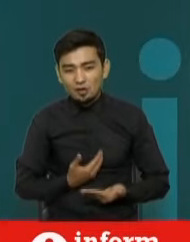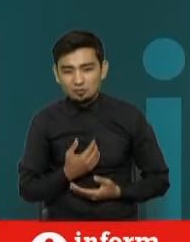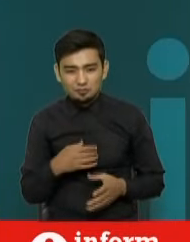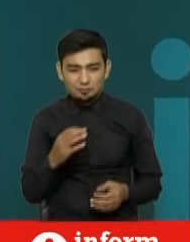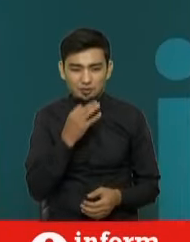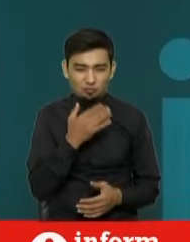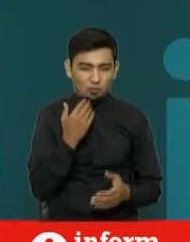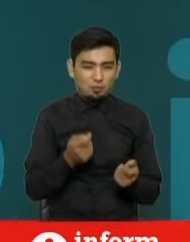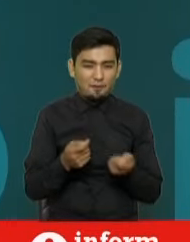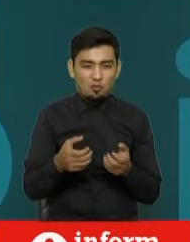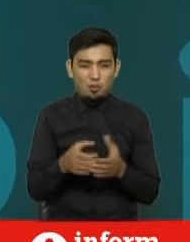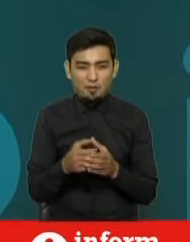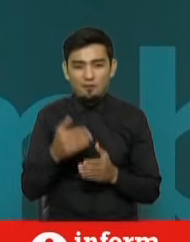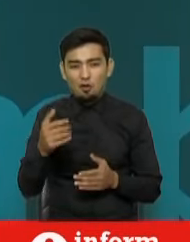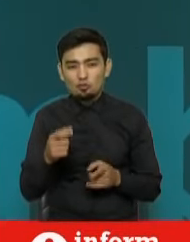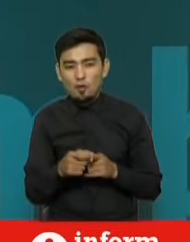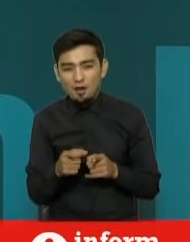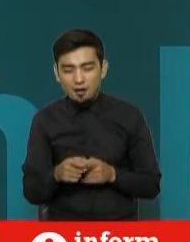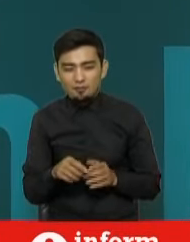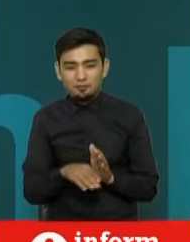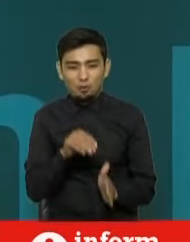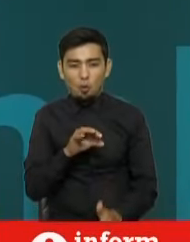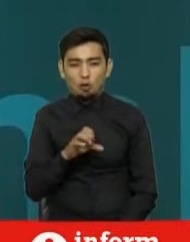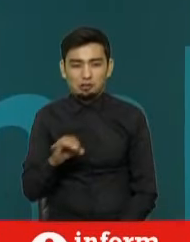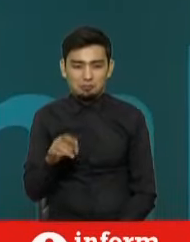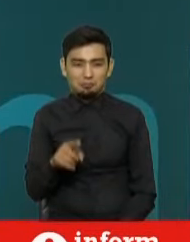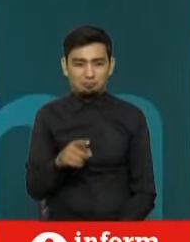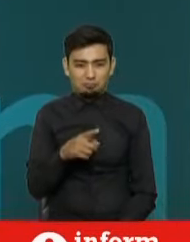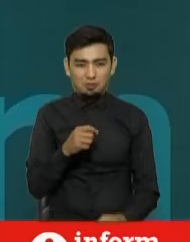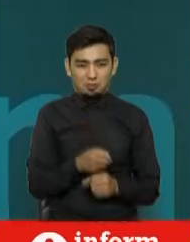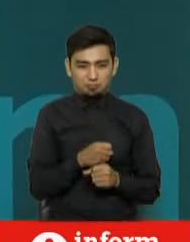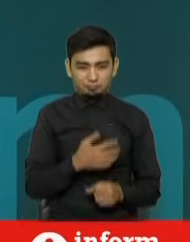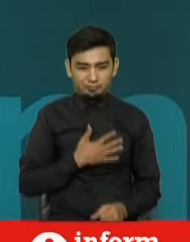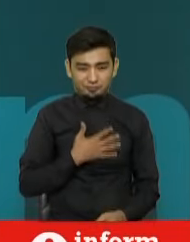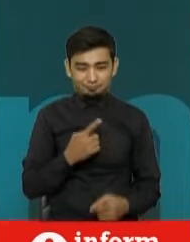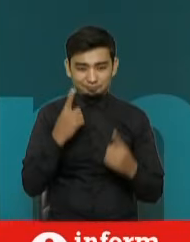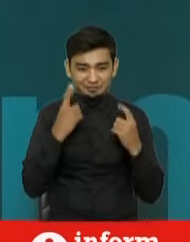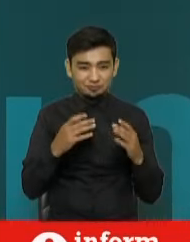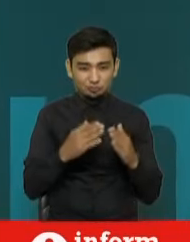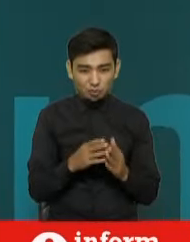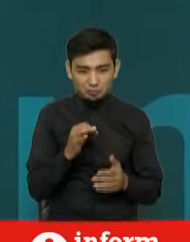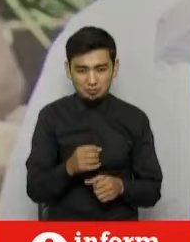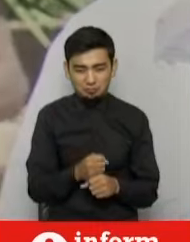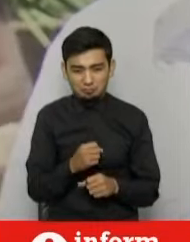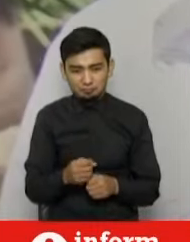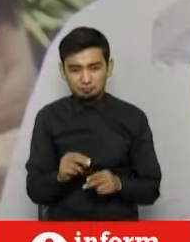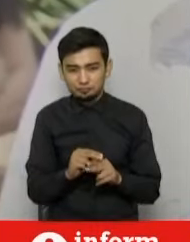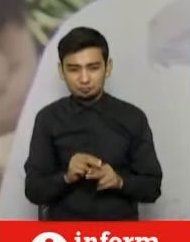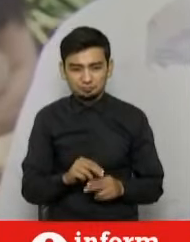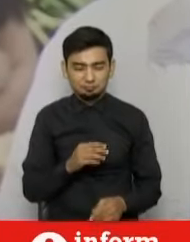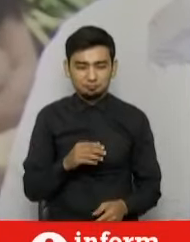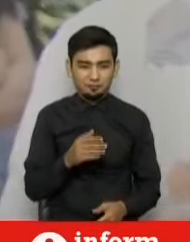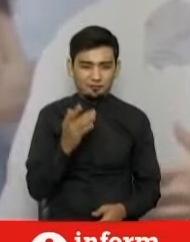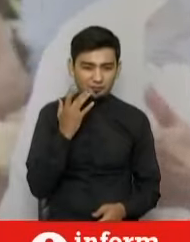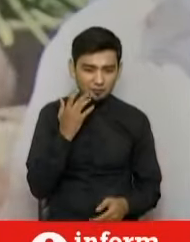управляющей компании, которую, по их словам, наняла действующая ОСИ. Они жалуются, что элитный дом содержится ненадлежащим образом. Постоянные